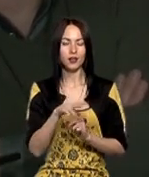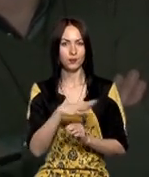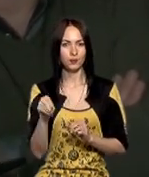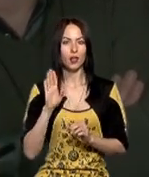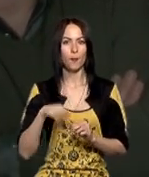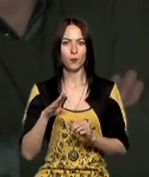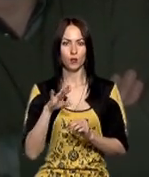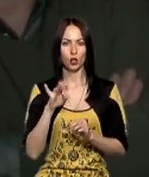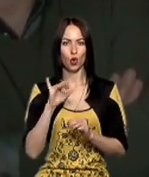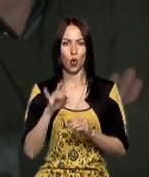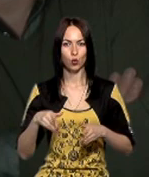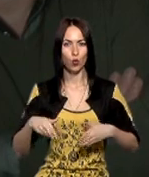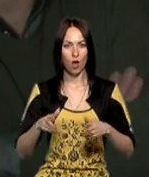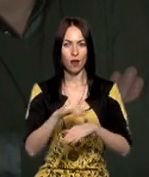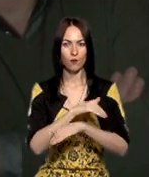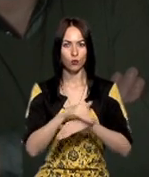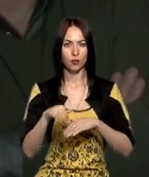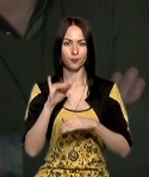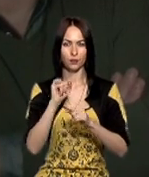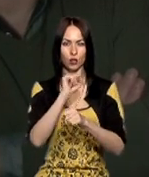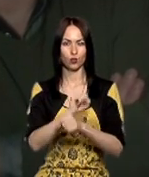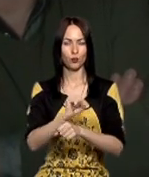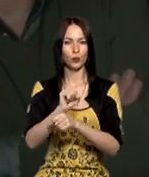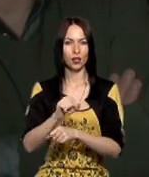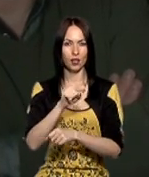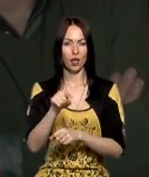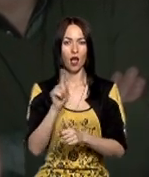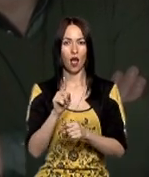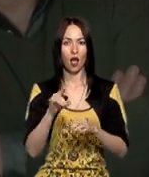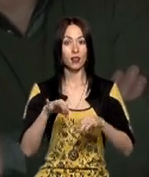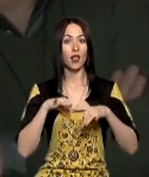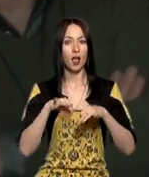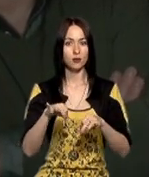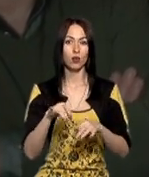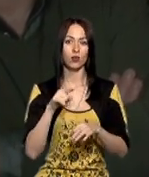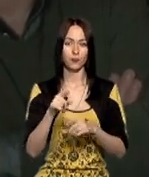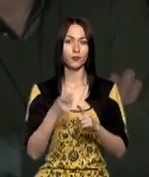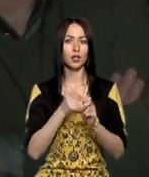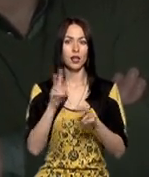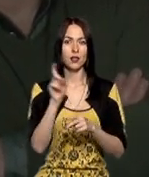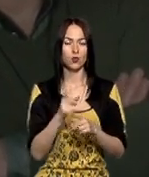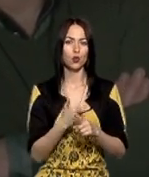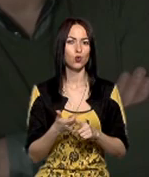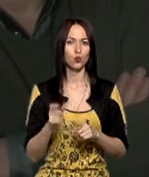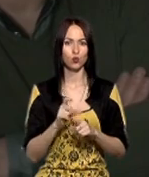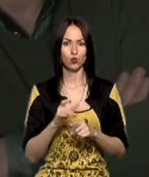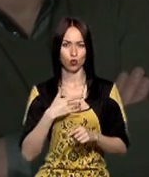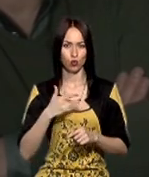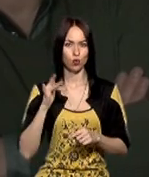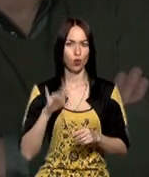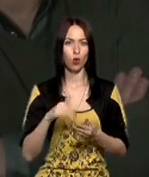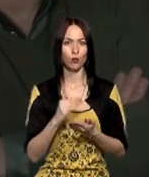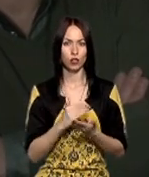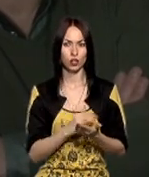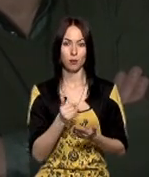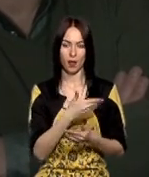потім тротуарів, вулиць та павільйонів зупинок. Те, що стосується наземного транспорту, його дезінфікують в дуже такому жорсткому режимі.